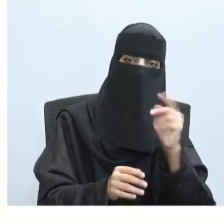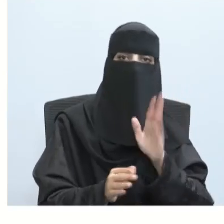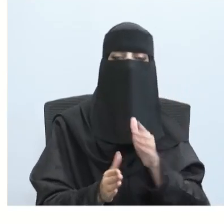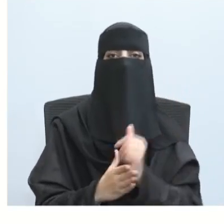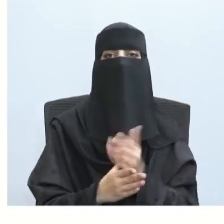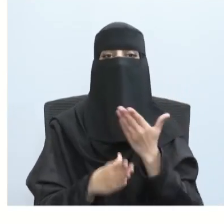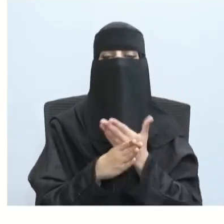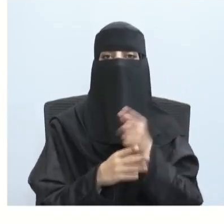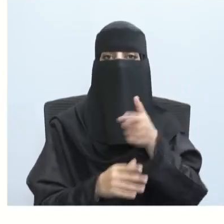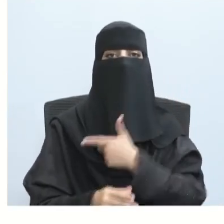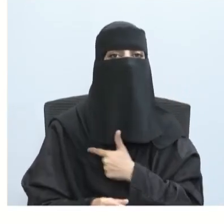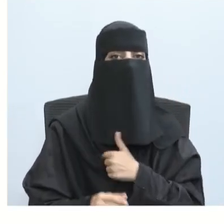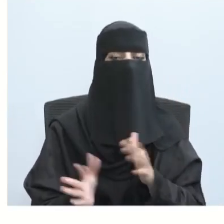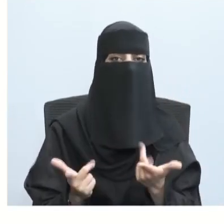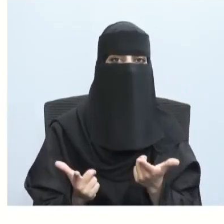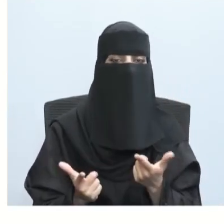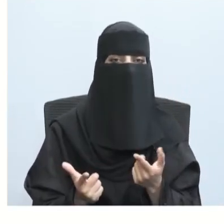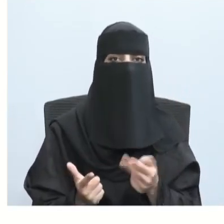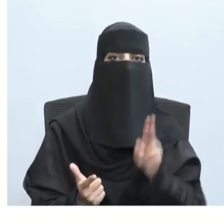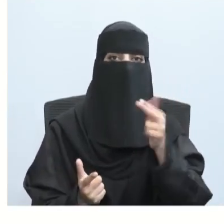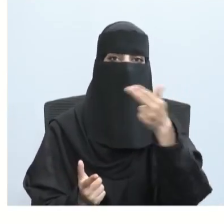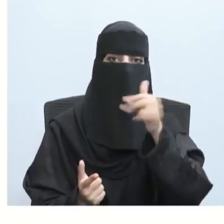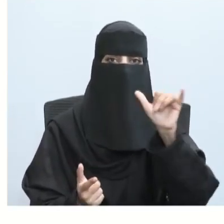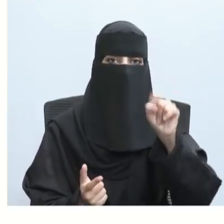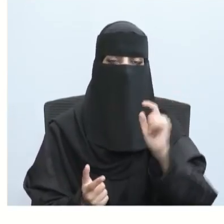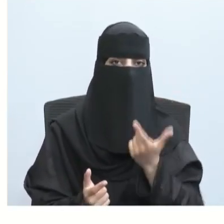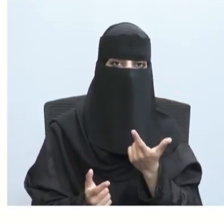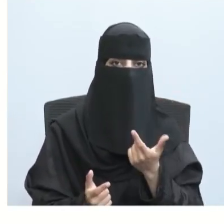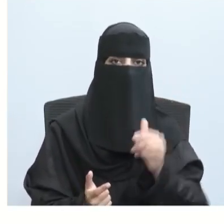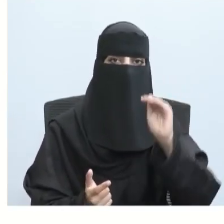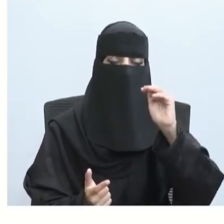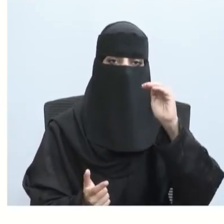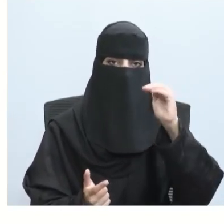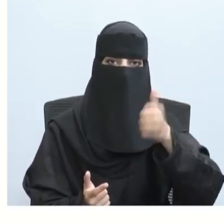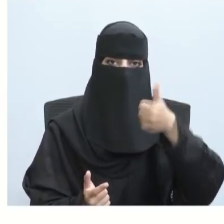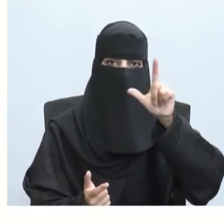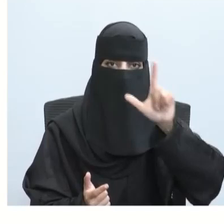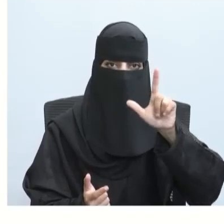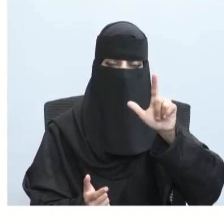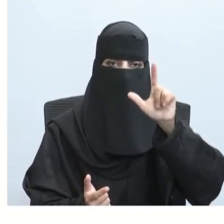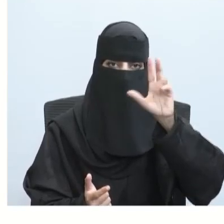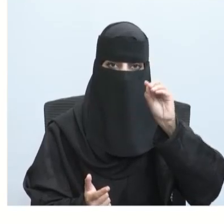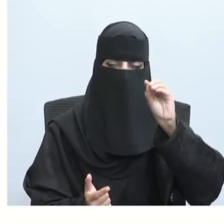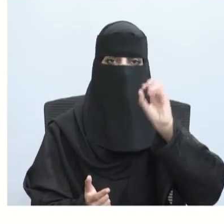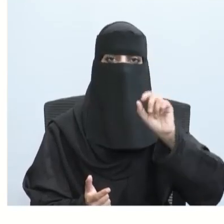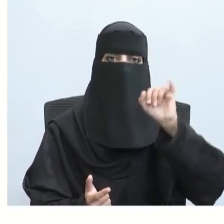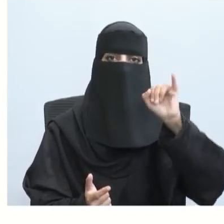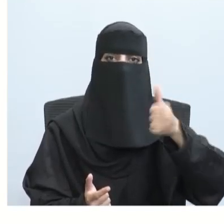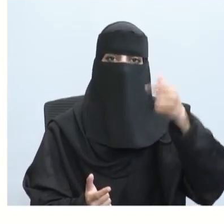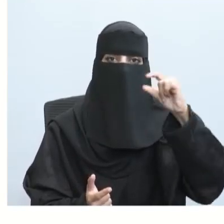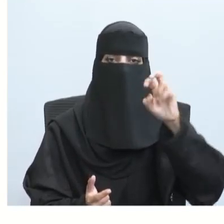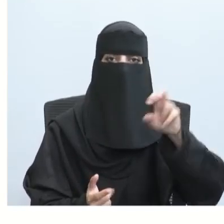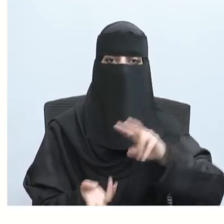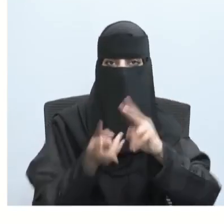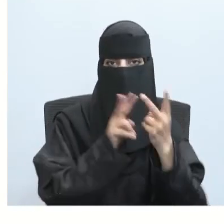هذا ما نسميه بتغير حاله الماده هذا ما نسميه